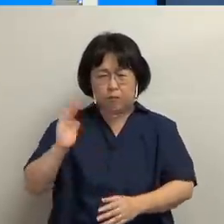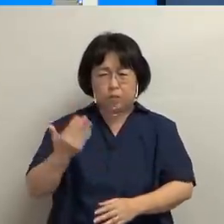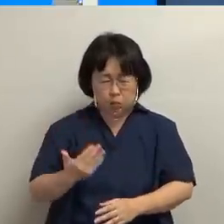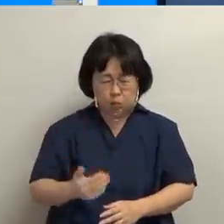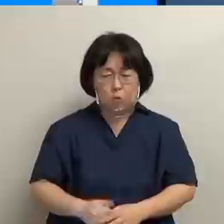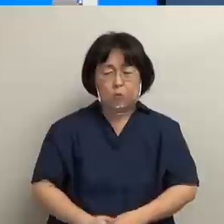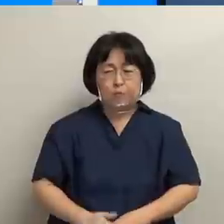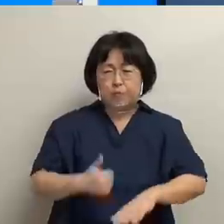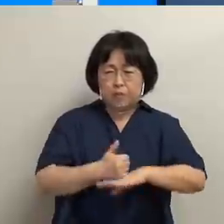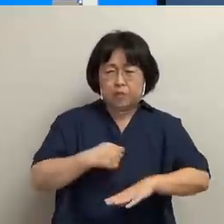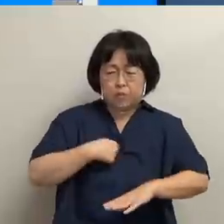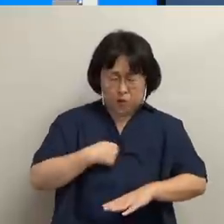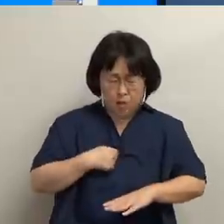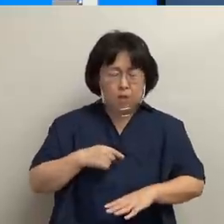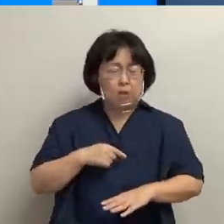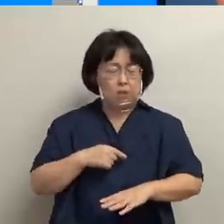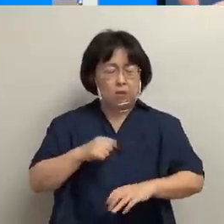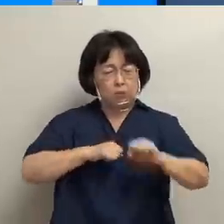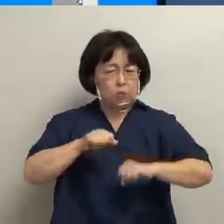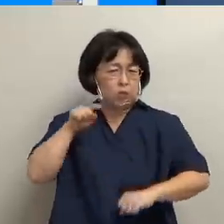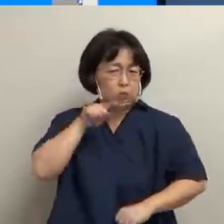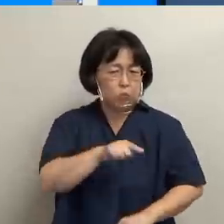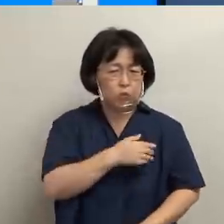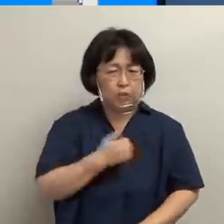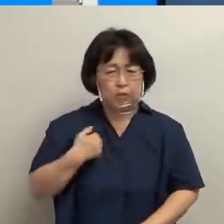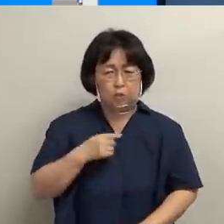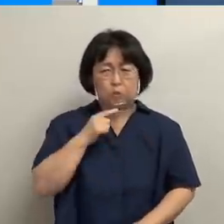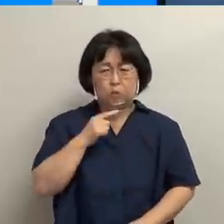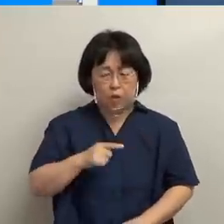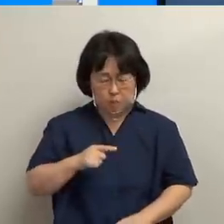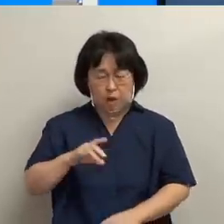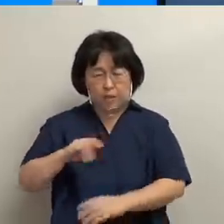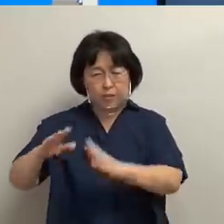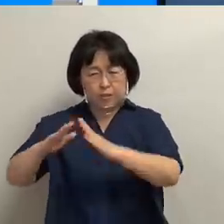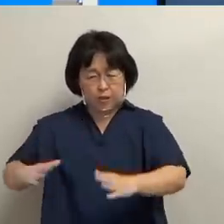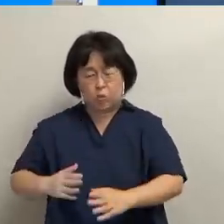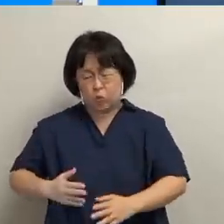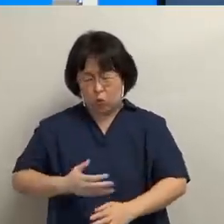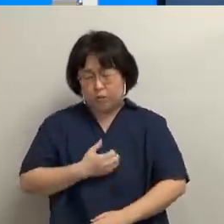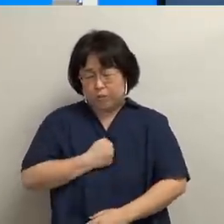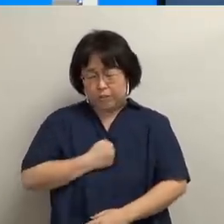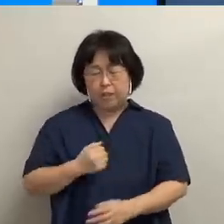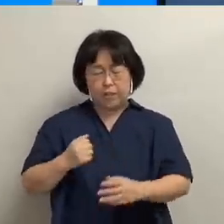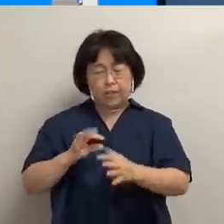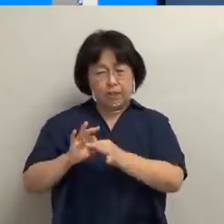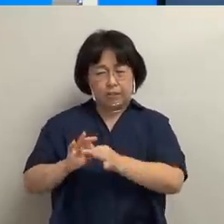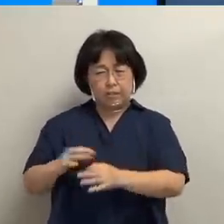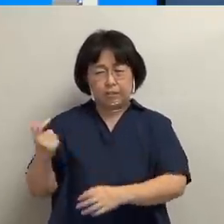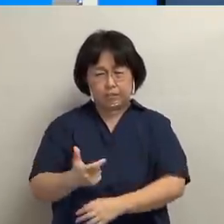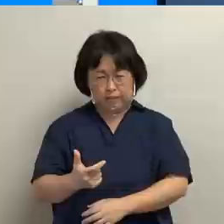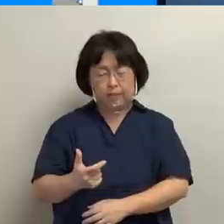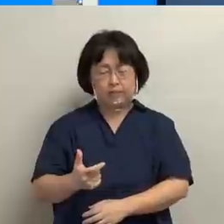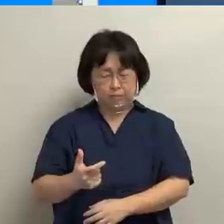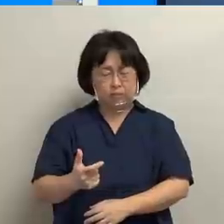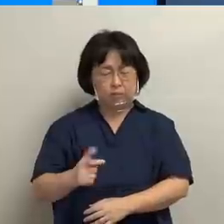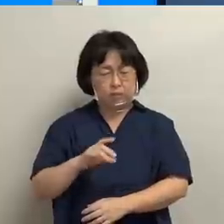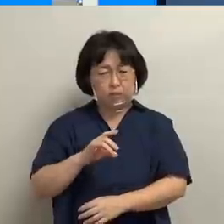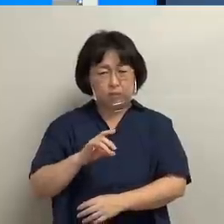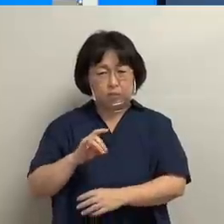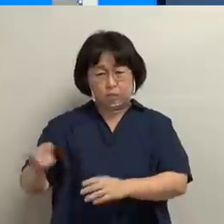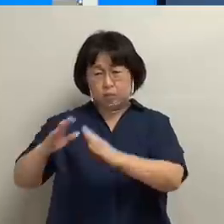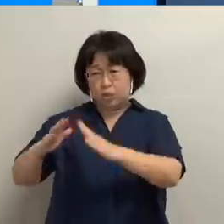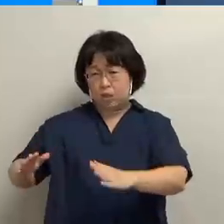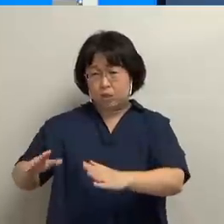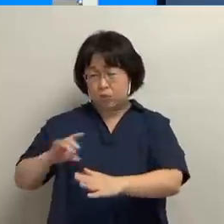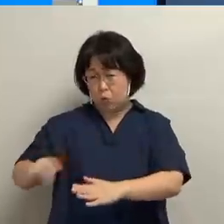ねマイクロに実施できているのはここは県議会との信頼関係があって県議会のは同市があるから議決があるからしっかりと